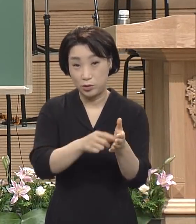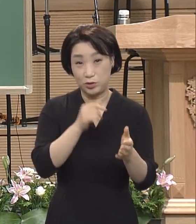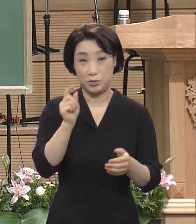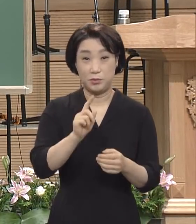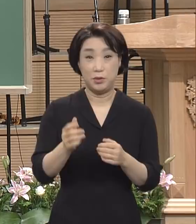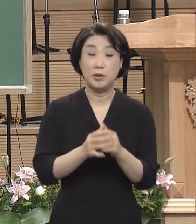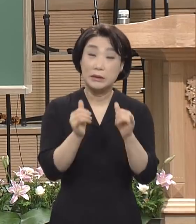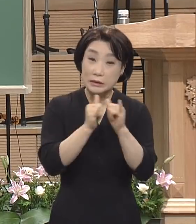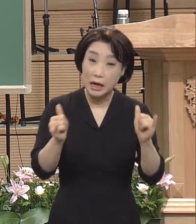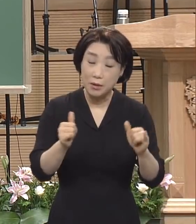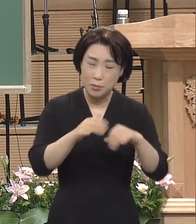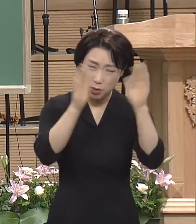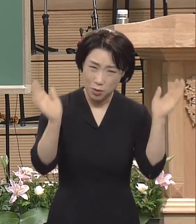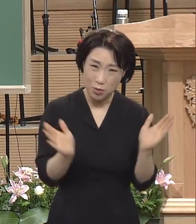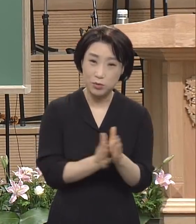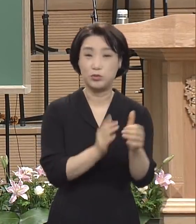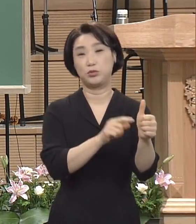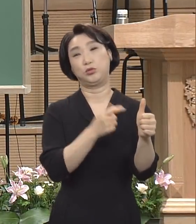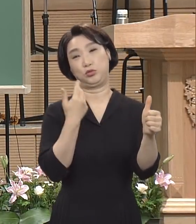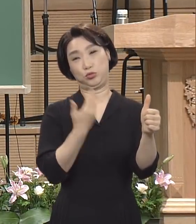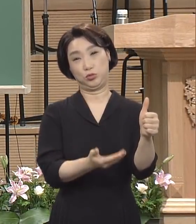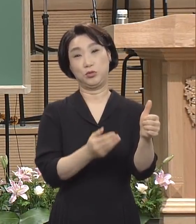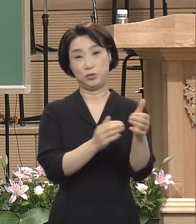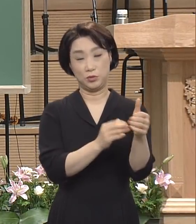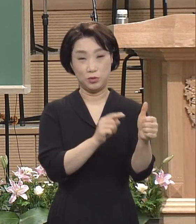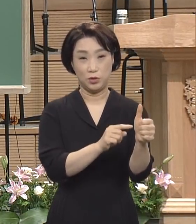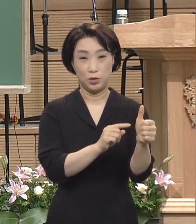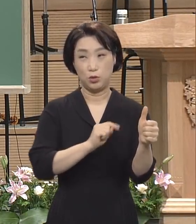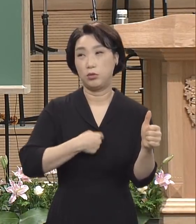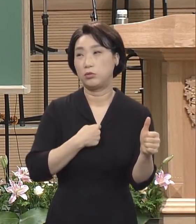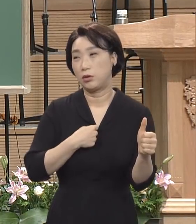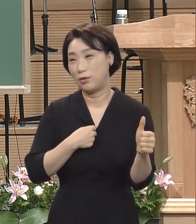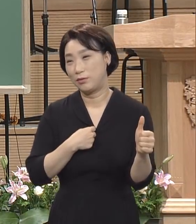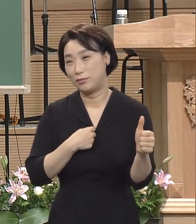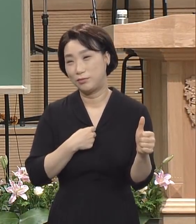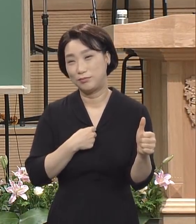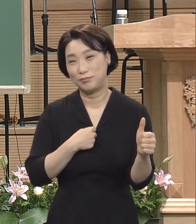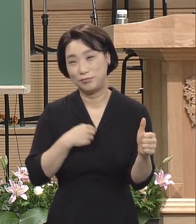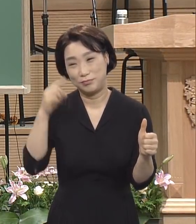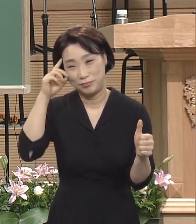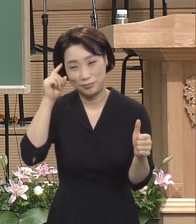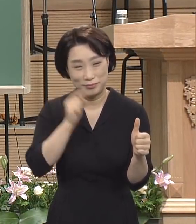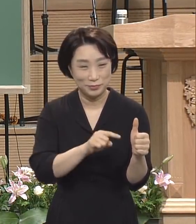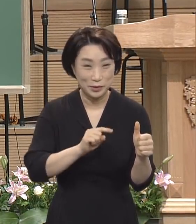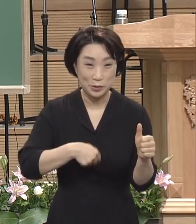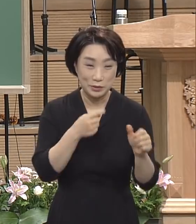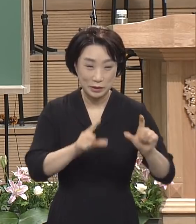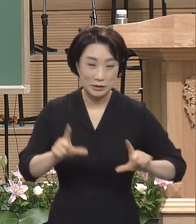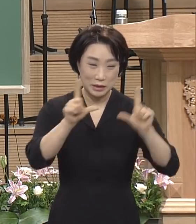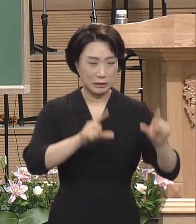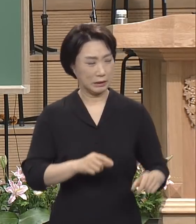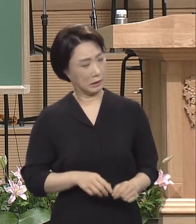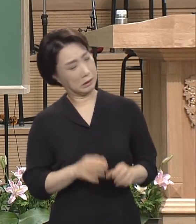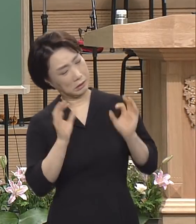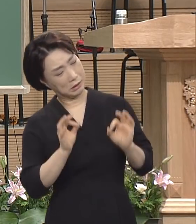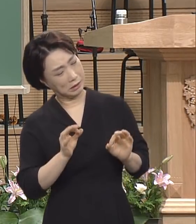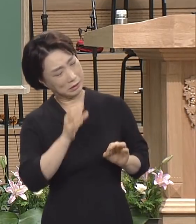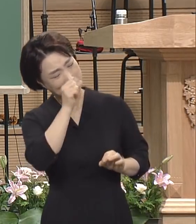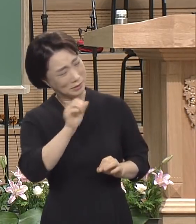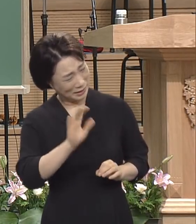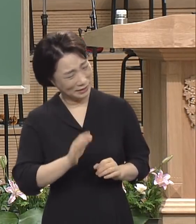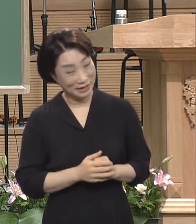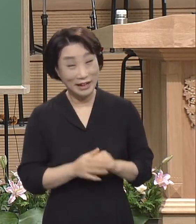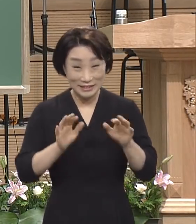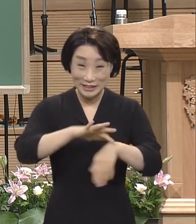사람에게 주었는데 혼자 독쳐오는 것이 좋지 못했대요.